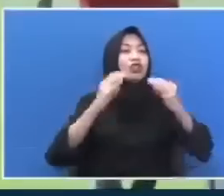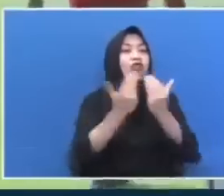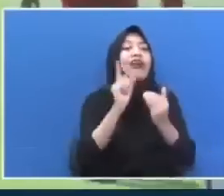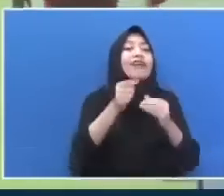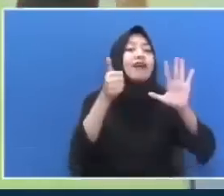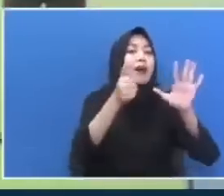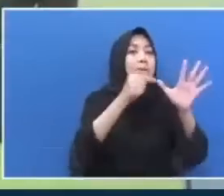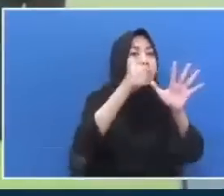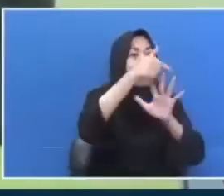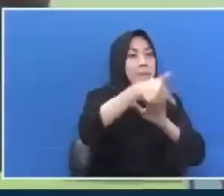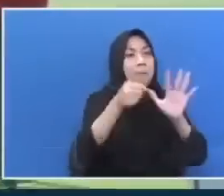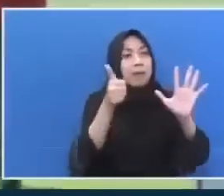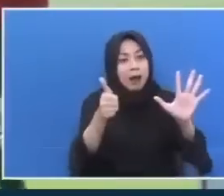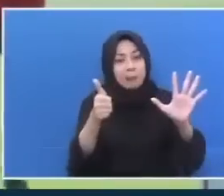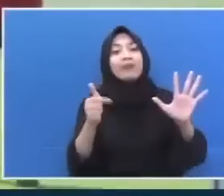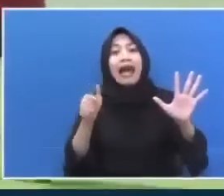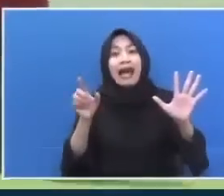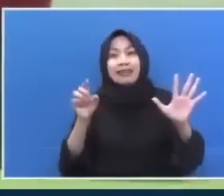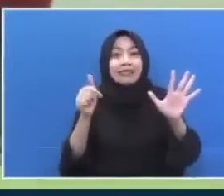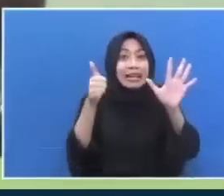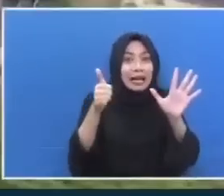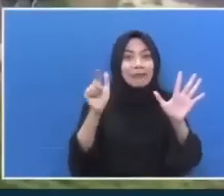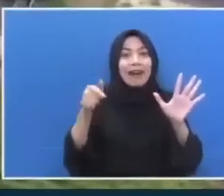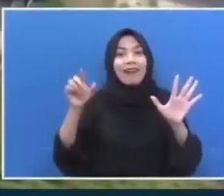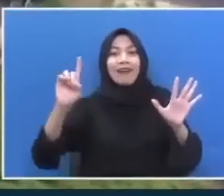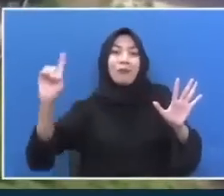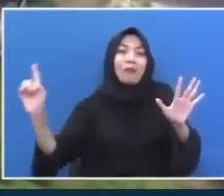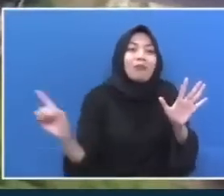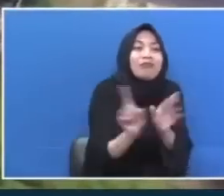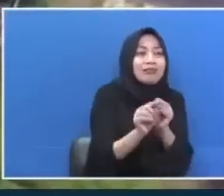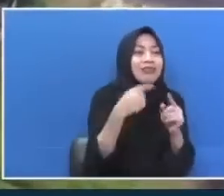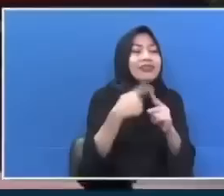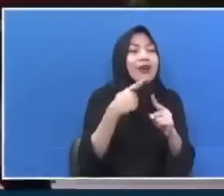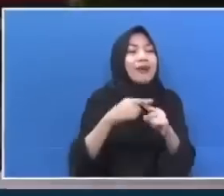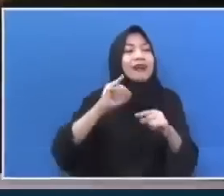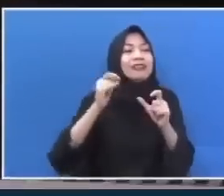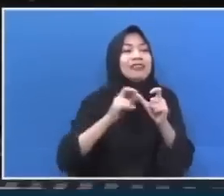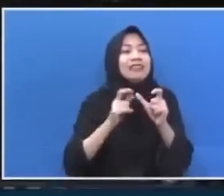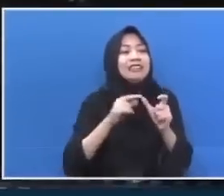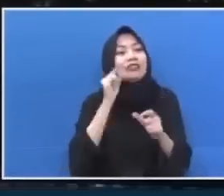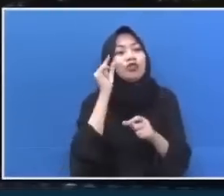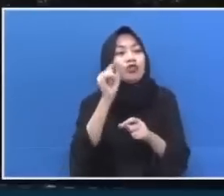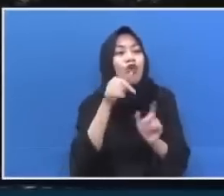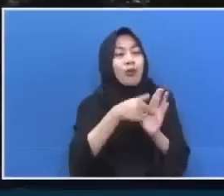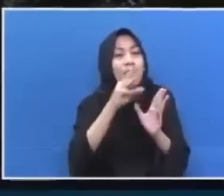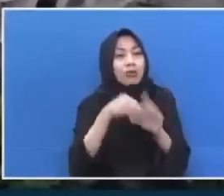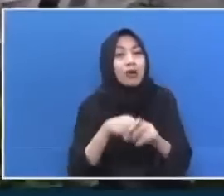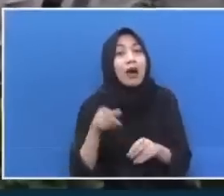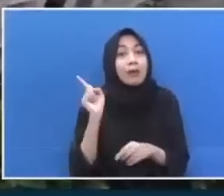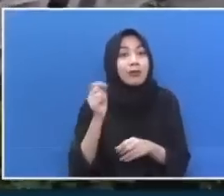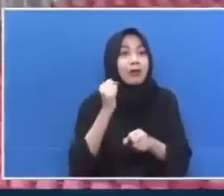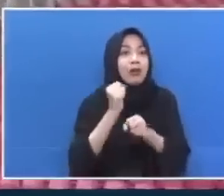venue. Stadion JIS kemudian muncul sebagai kandidat lain karena pada saat bersamaan, Stadion Utama Gelora Bung